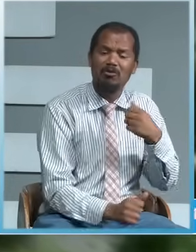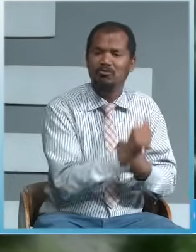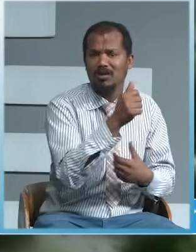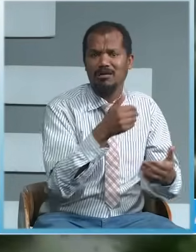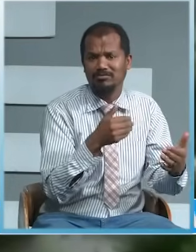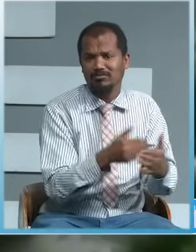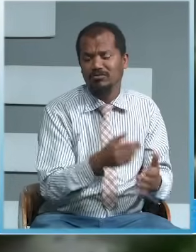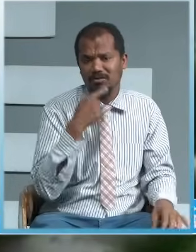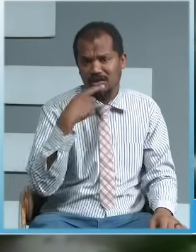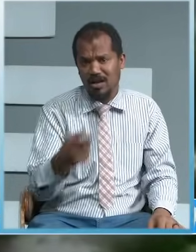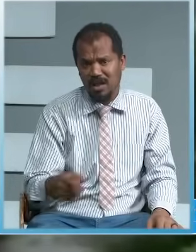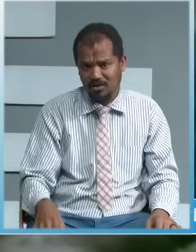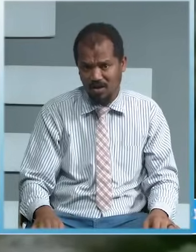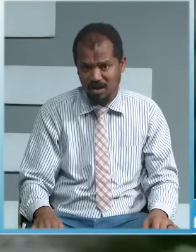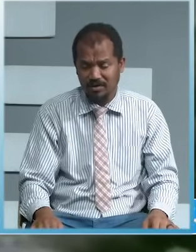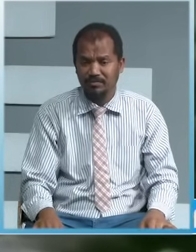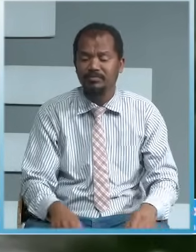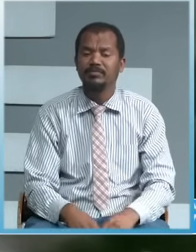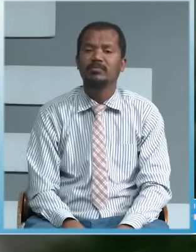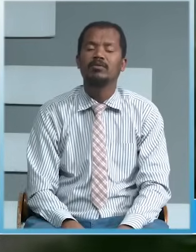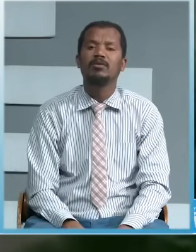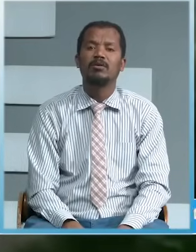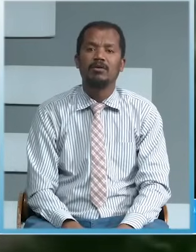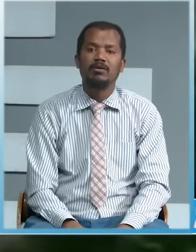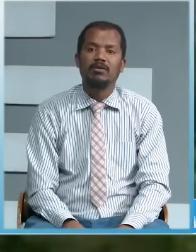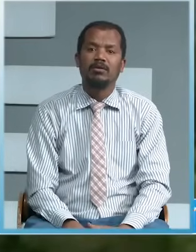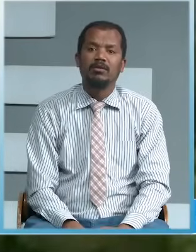ላይ ጉዳት ማድረሱን አመልክተዋል።